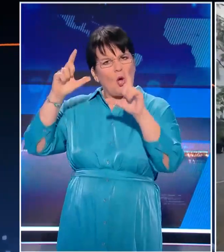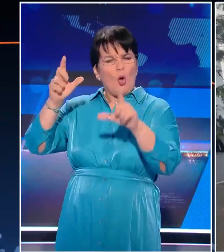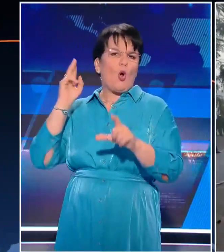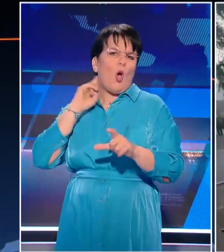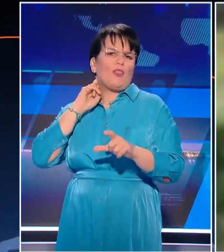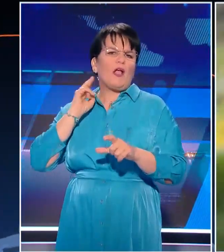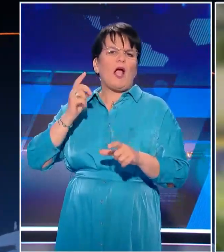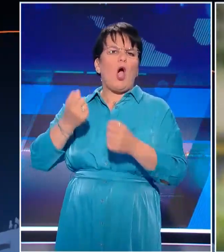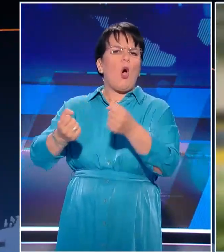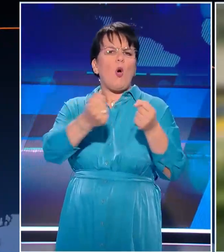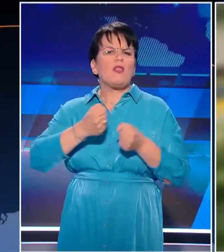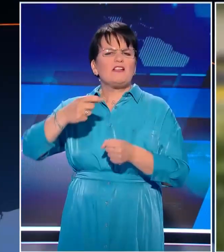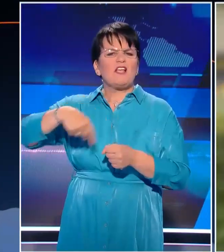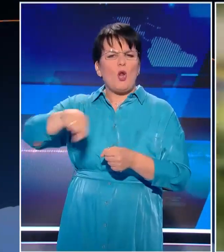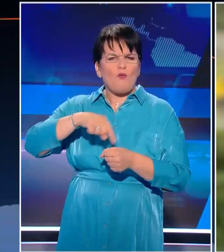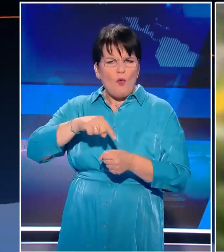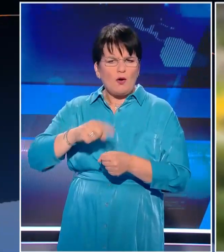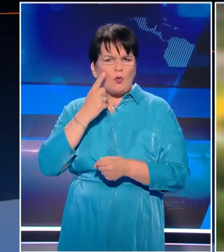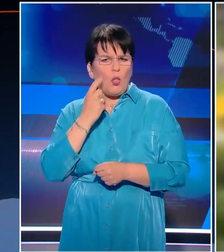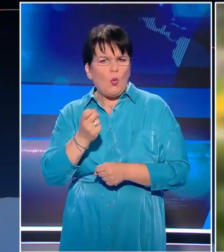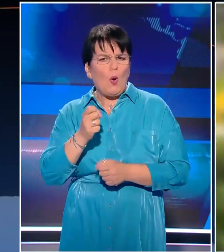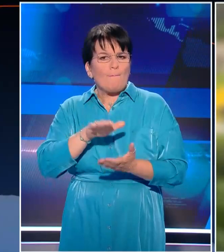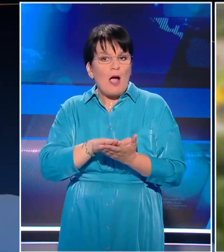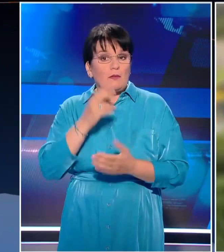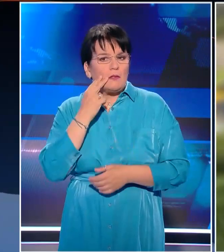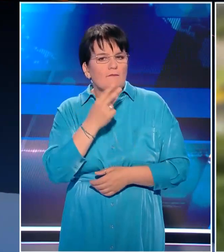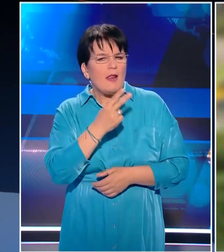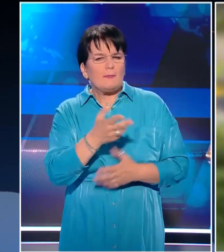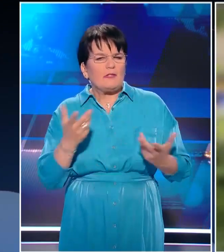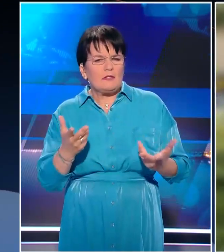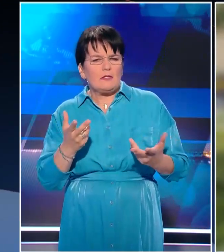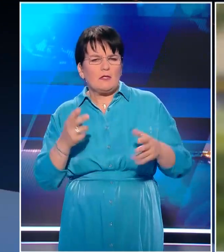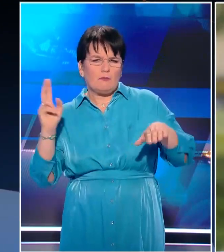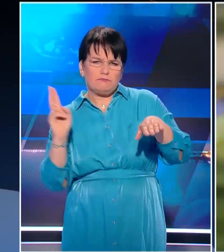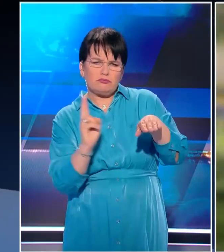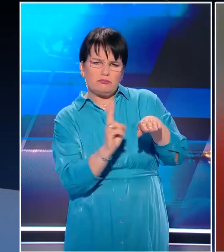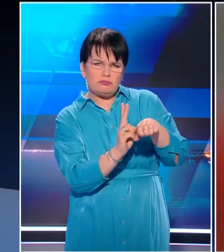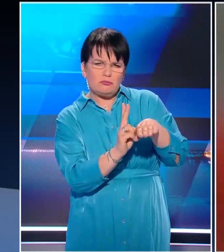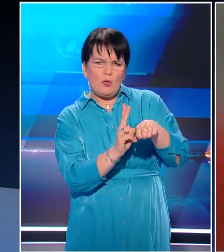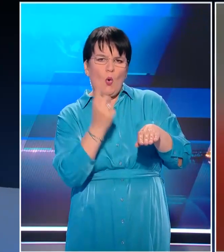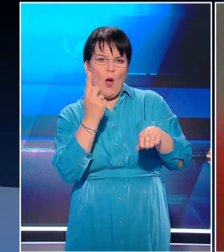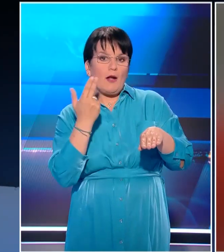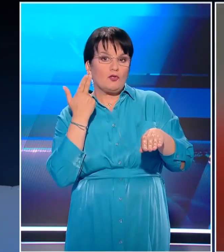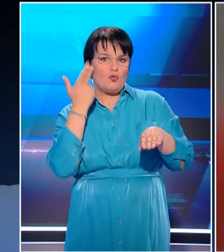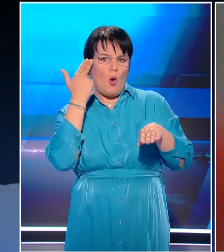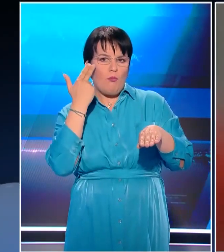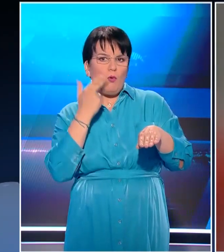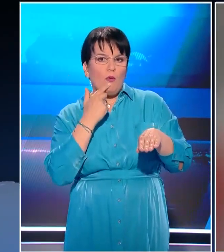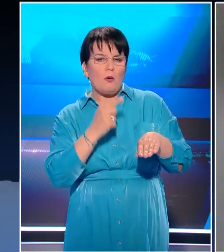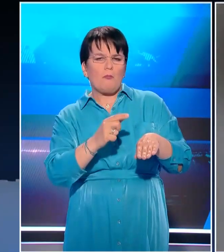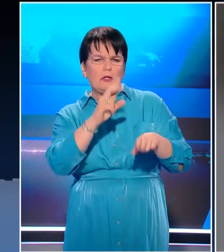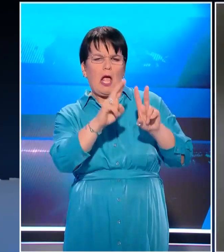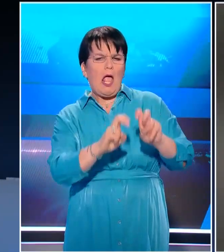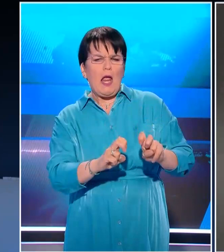οδικής κυκλοφορίας. An eyewitness filmed the police performing the check, one pointing a gun at the driver. When Niall began to leave,